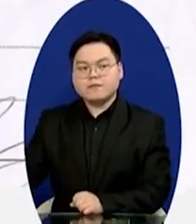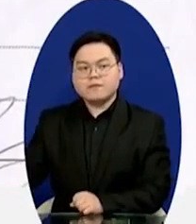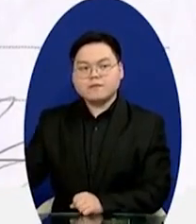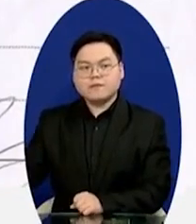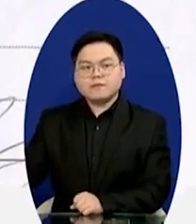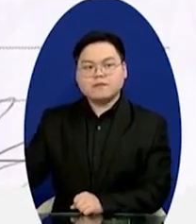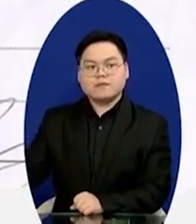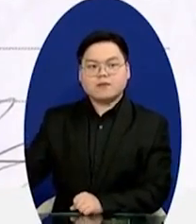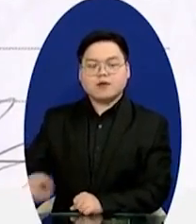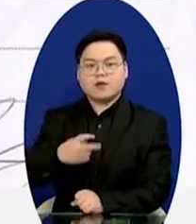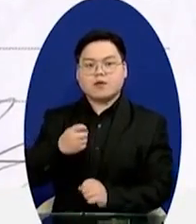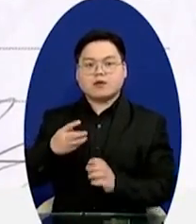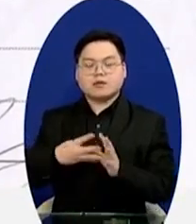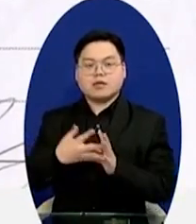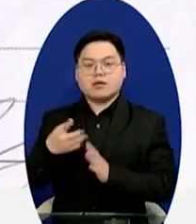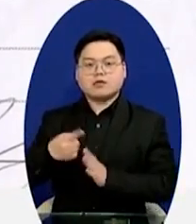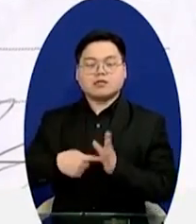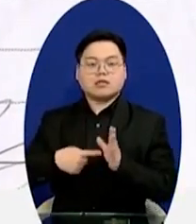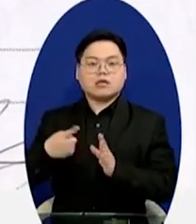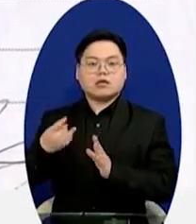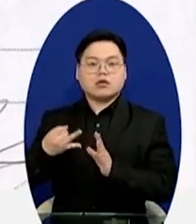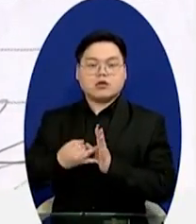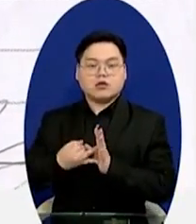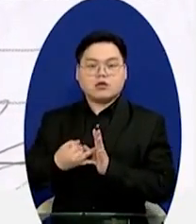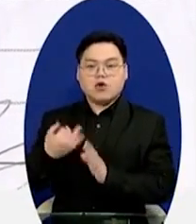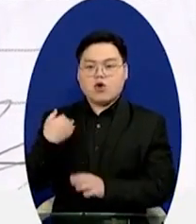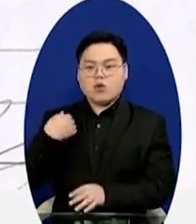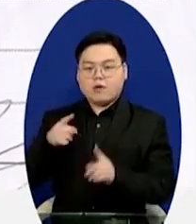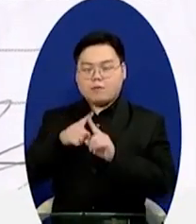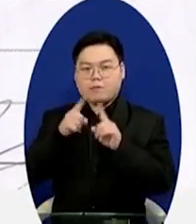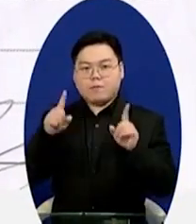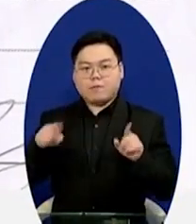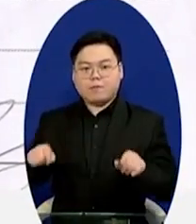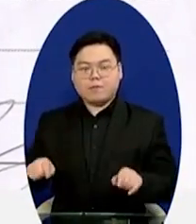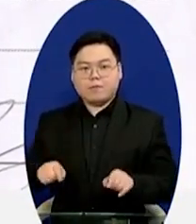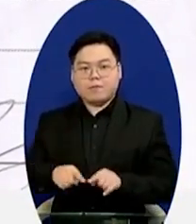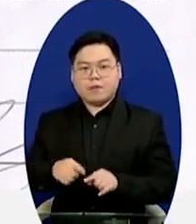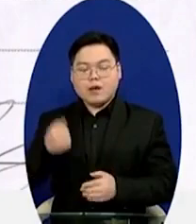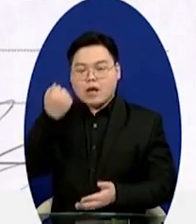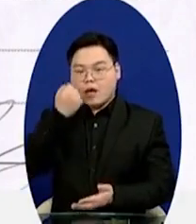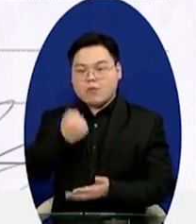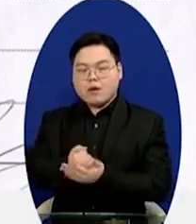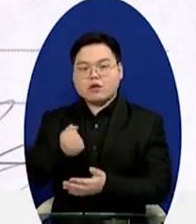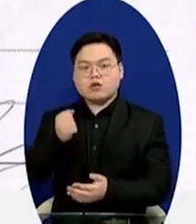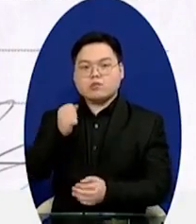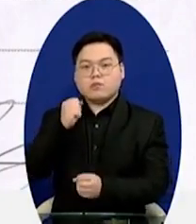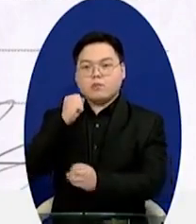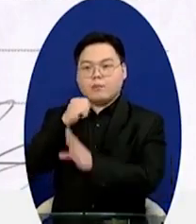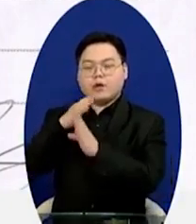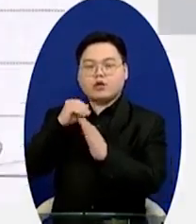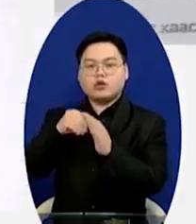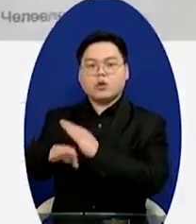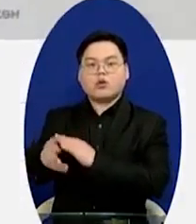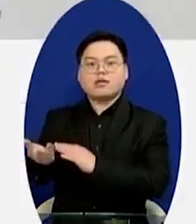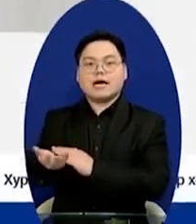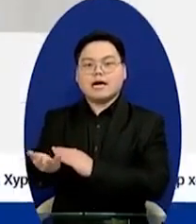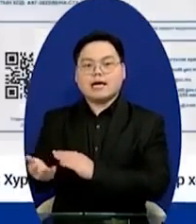19 оны 5 сарын 17 нөгөө аудитын саяны уншиж байгаа шаардлагыг хаасан зохвоо гэд. За тэрний дараагийн утсан гарах